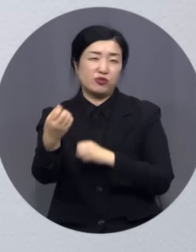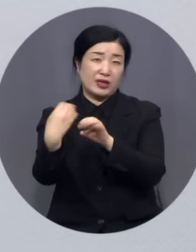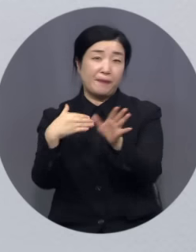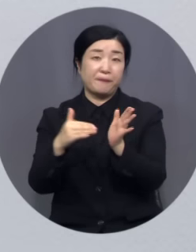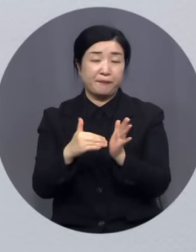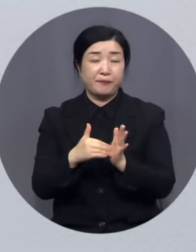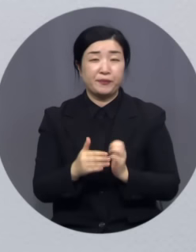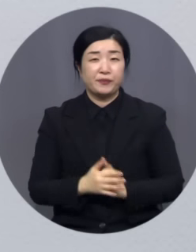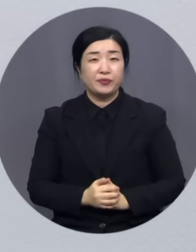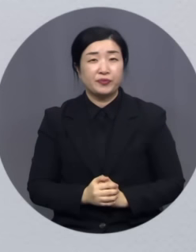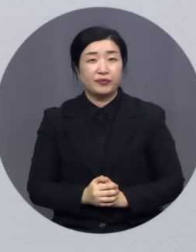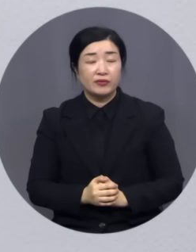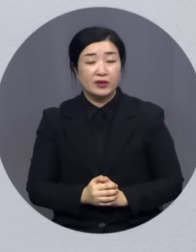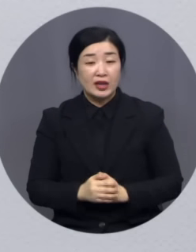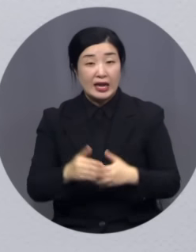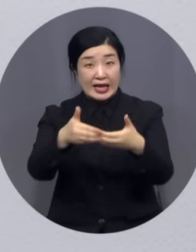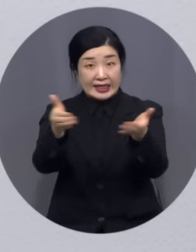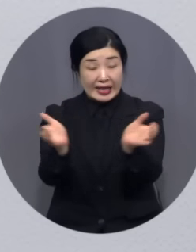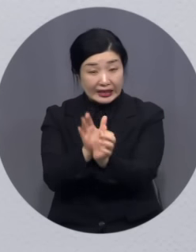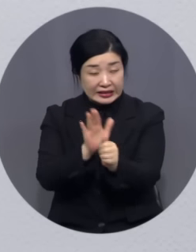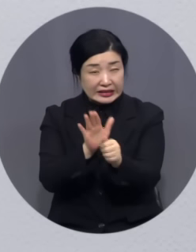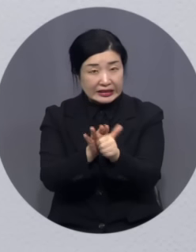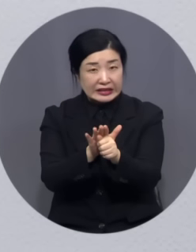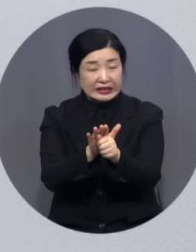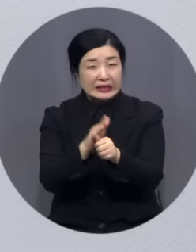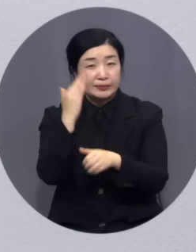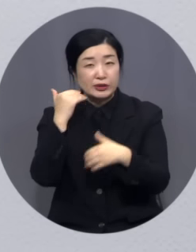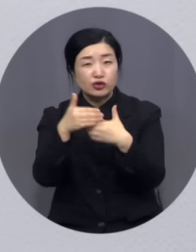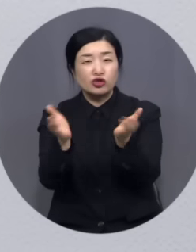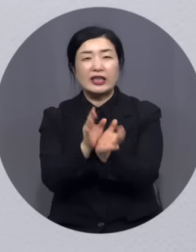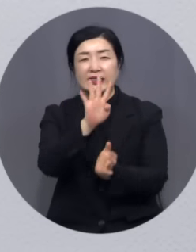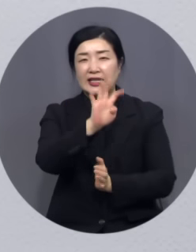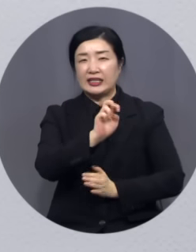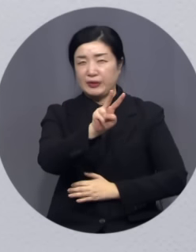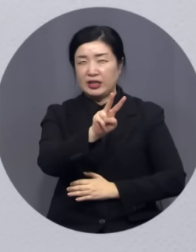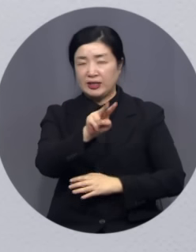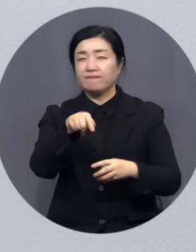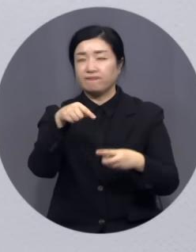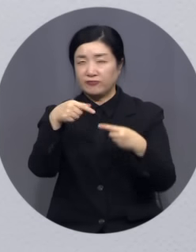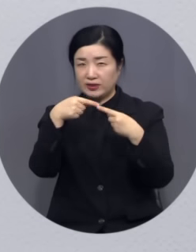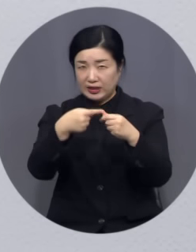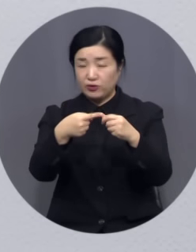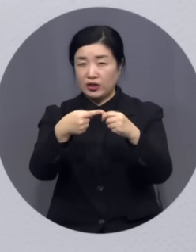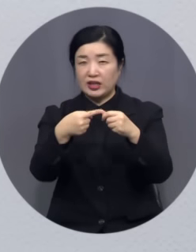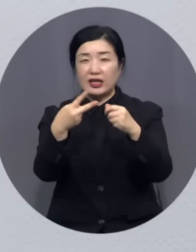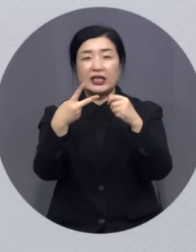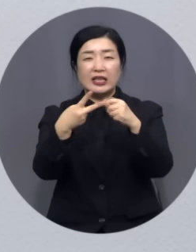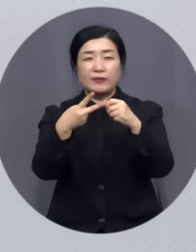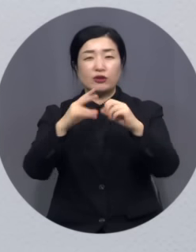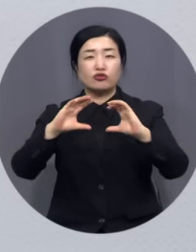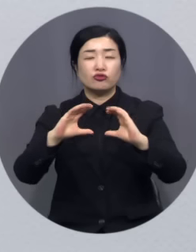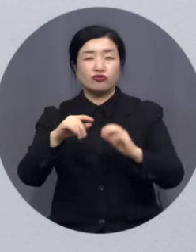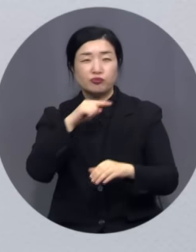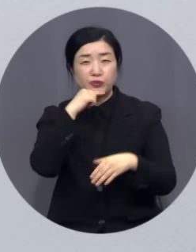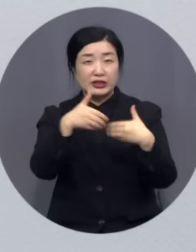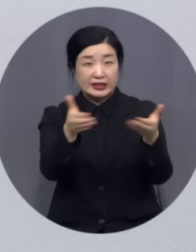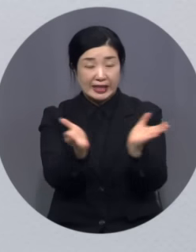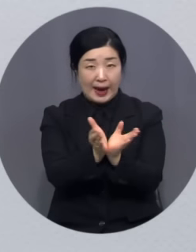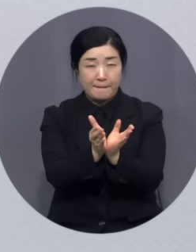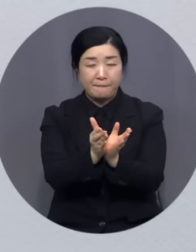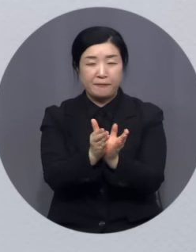있습니다 정당 지지도는 더불어민주당이 42% 가장 높았고 국민의 힘 27%